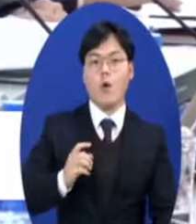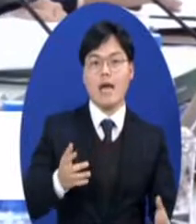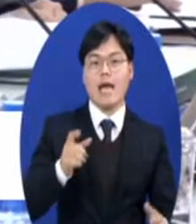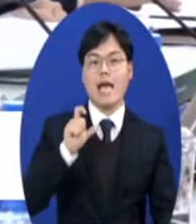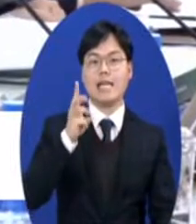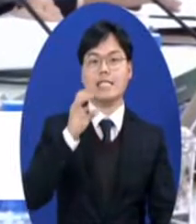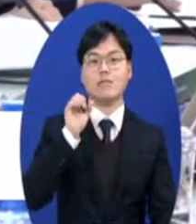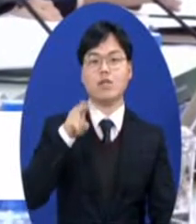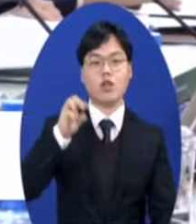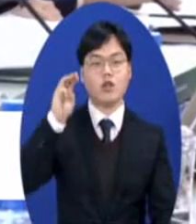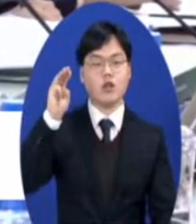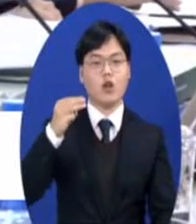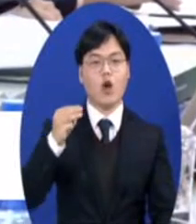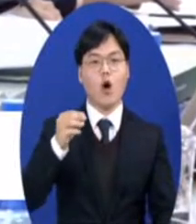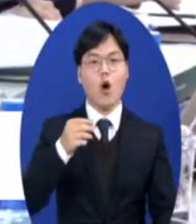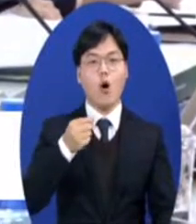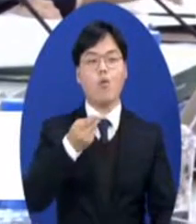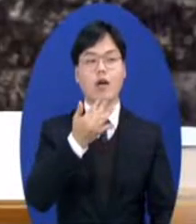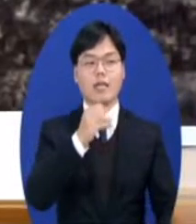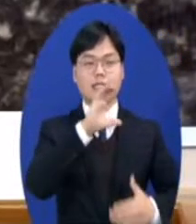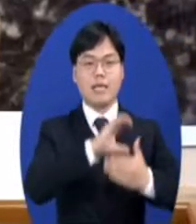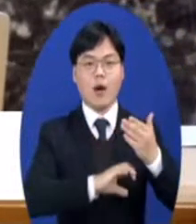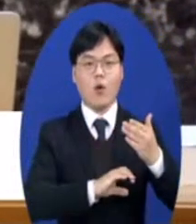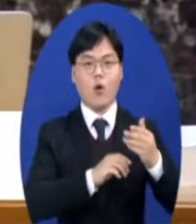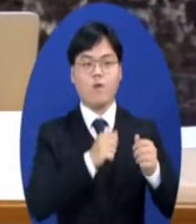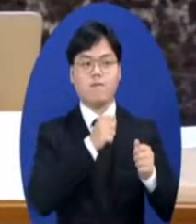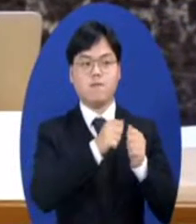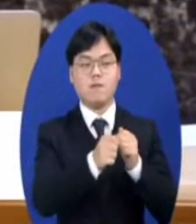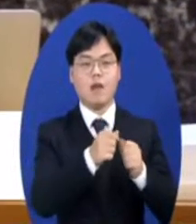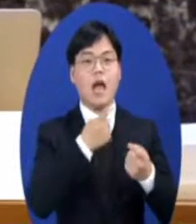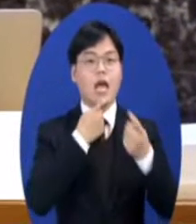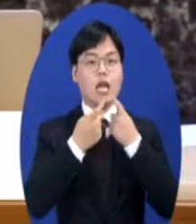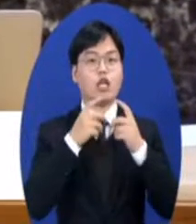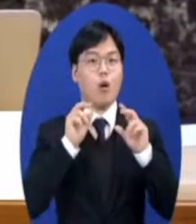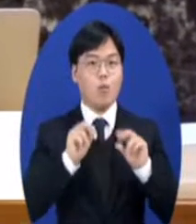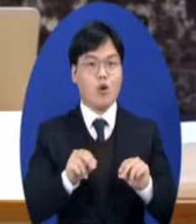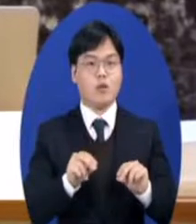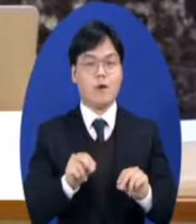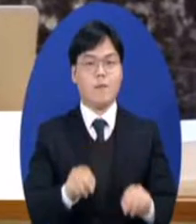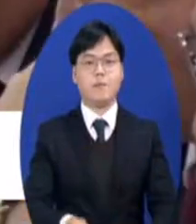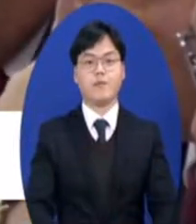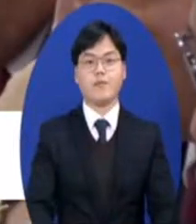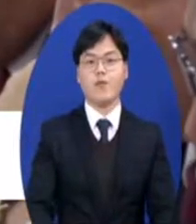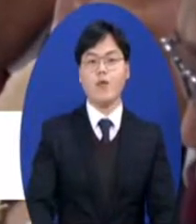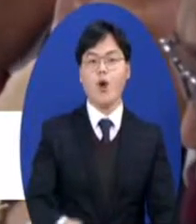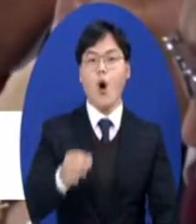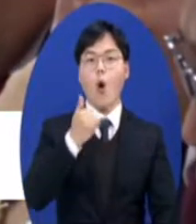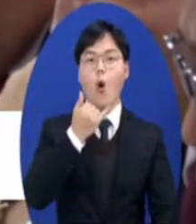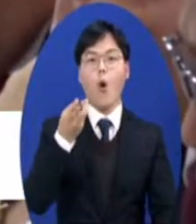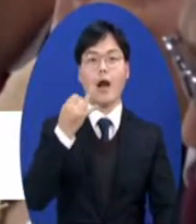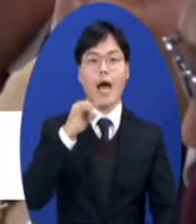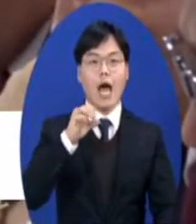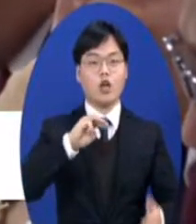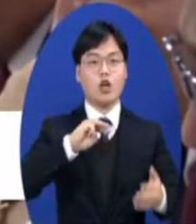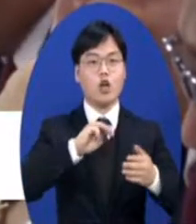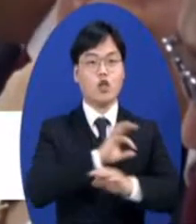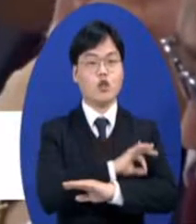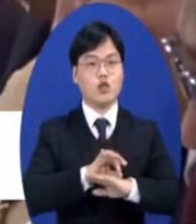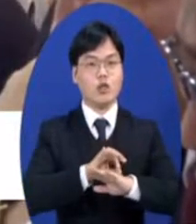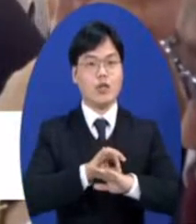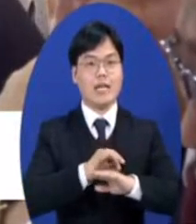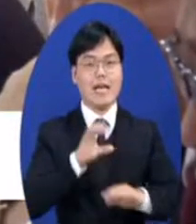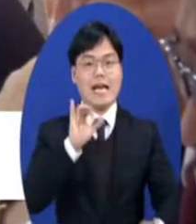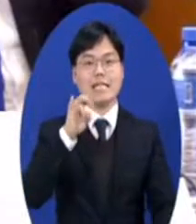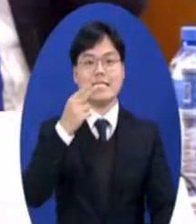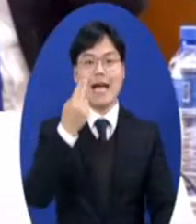эзэмшлийг тогтоох, шаардлагатай үлдэгдэл хөрөнгийг санхүүжүүлэх тухай хэлэлцэхээр боллоо. Өмнөд бүсийн уулуурхаан төслүүдийн эрчим хүчний хэрэгцээг хангах цахилгаан